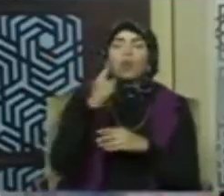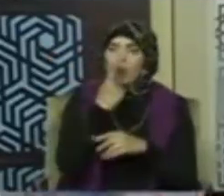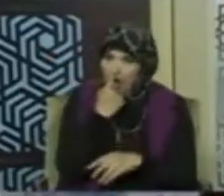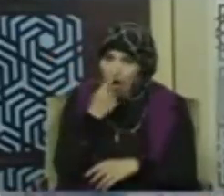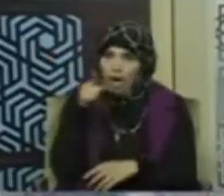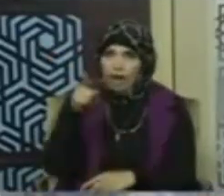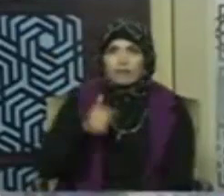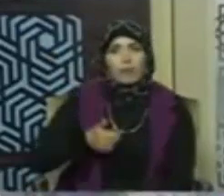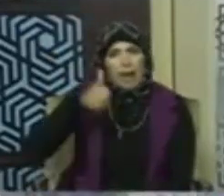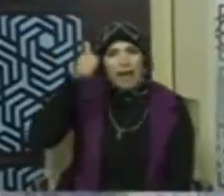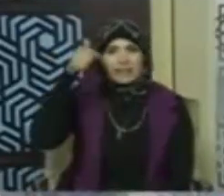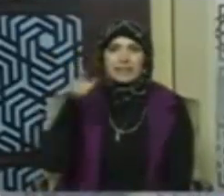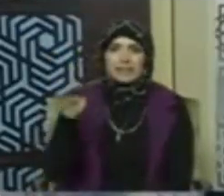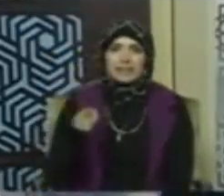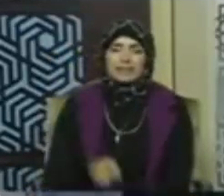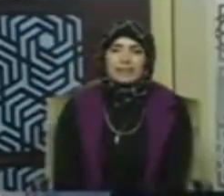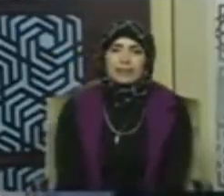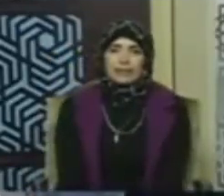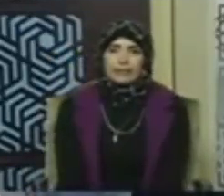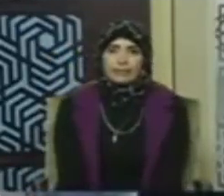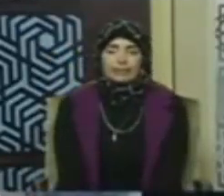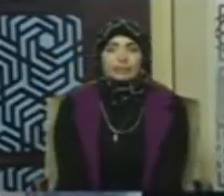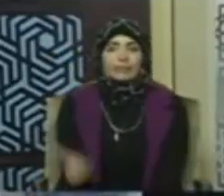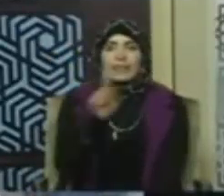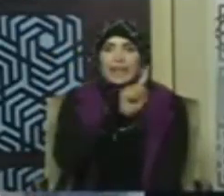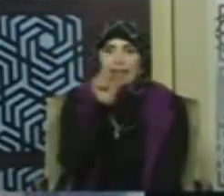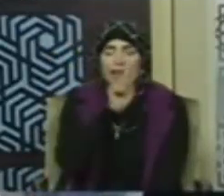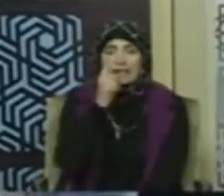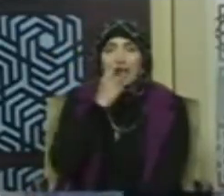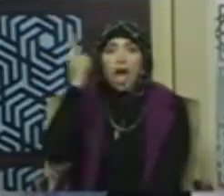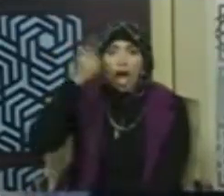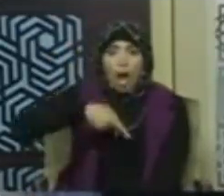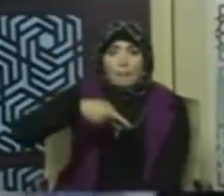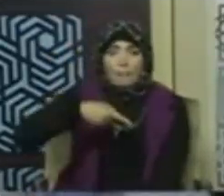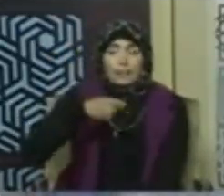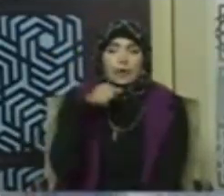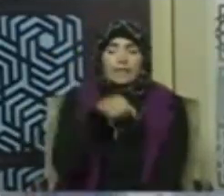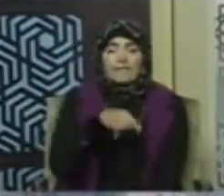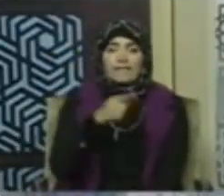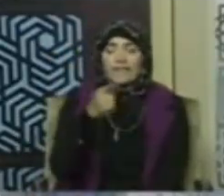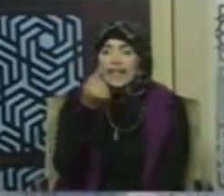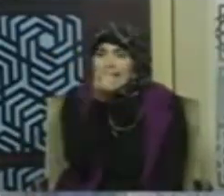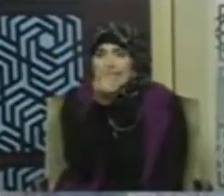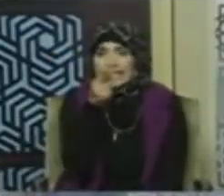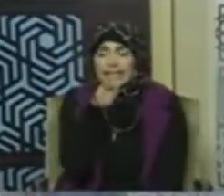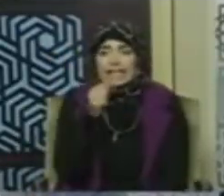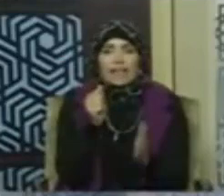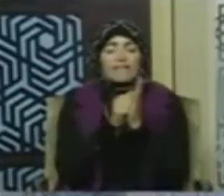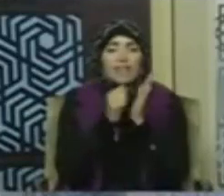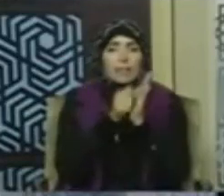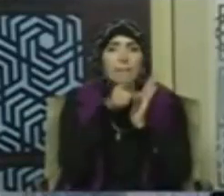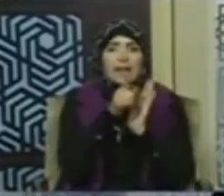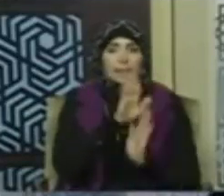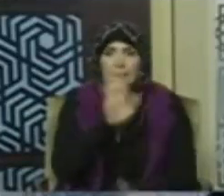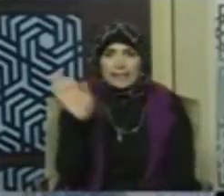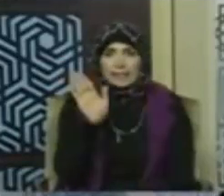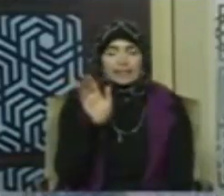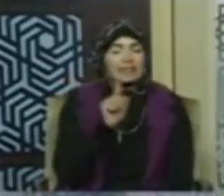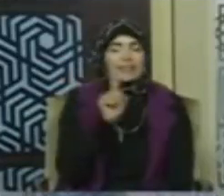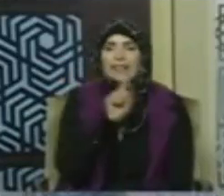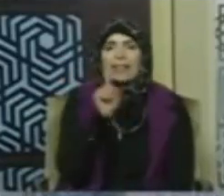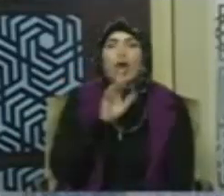هو أزكى لكم. ليس الأمر في الاستئذان في البيت فقط، في كل ما يرقى